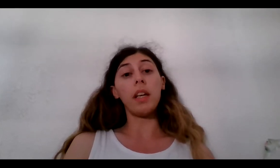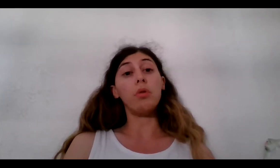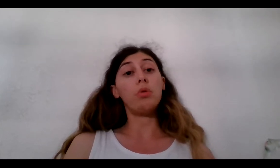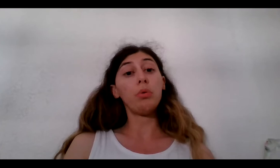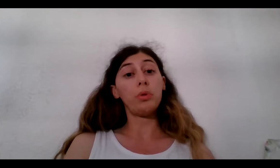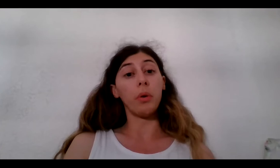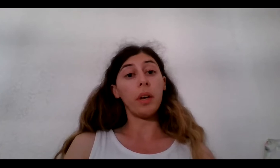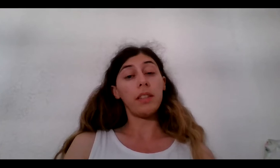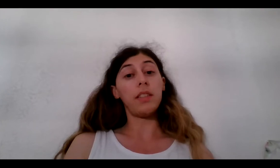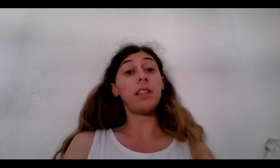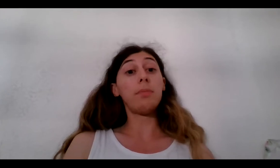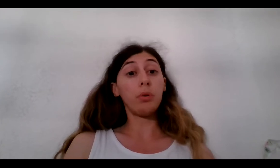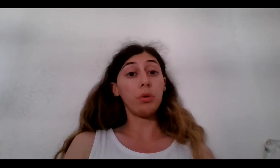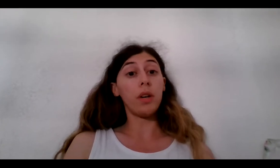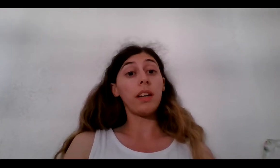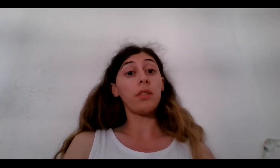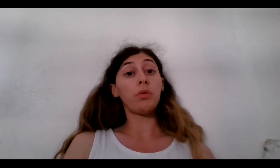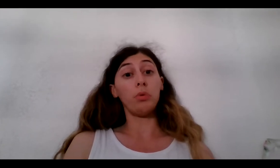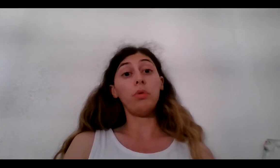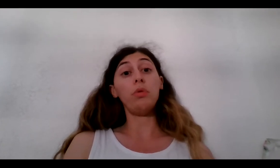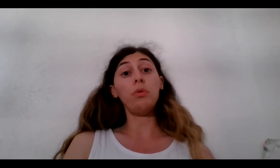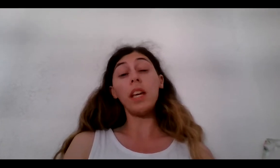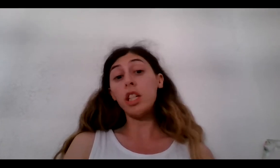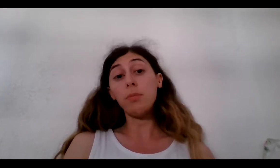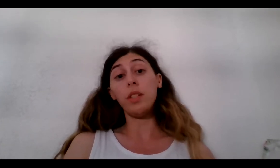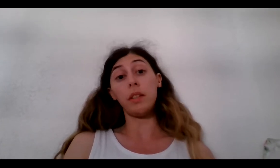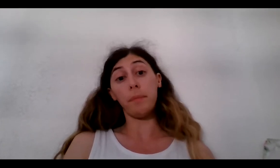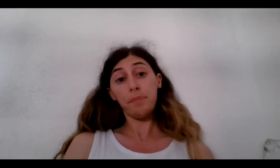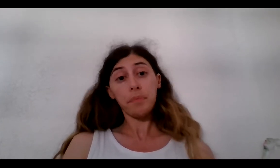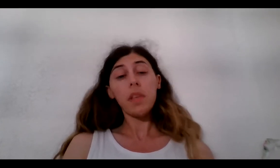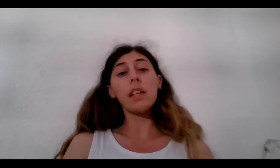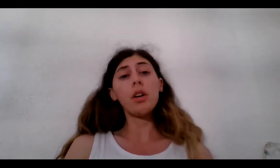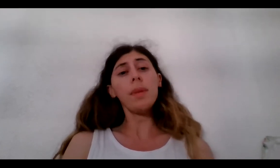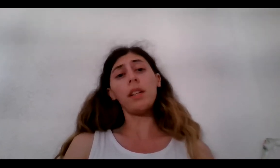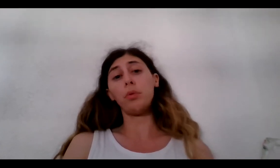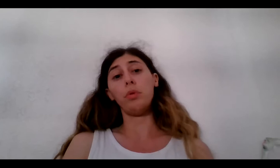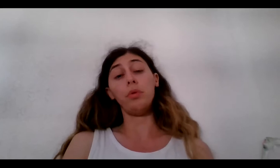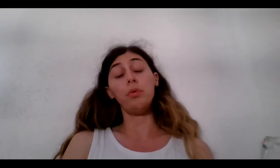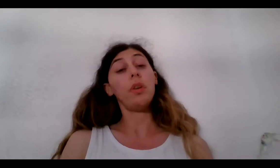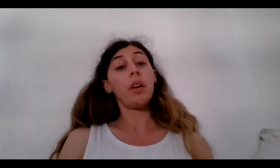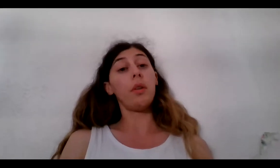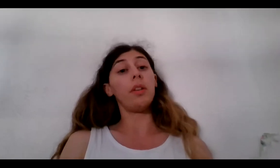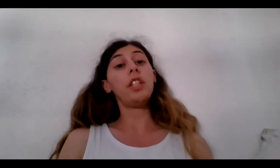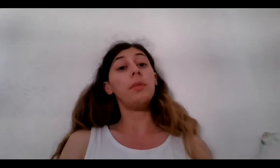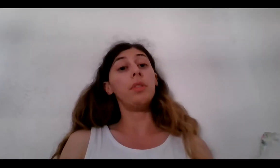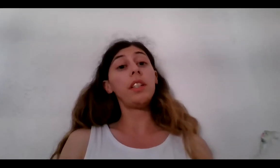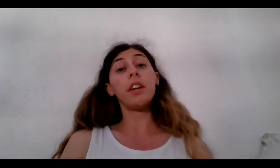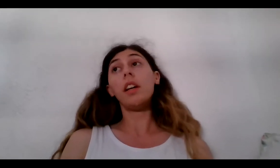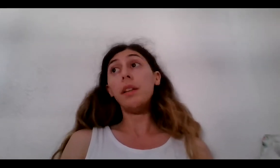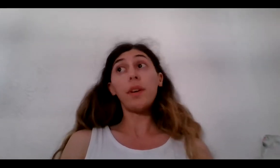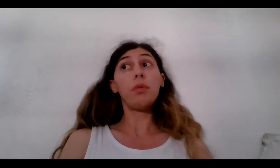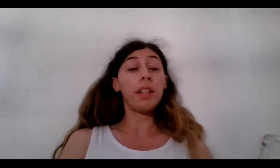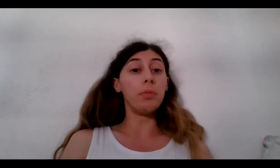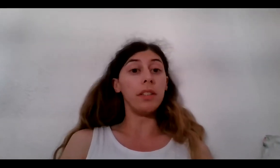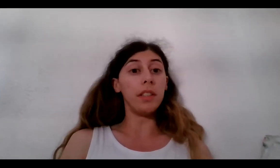problème est qu'au cours du temps, ces équipes protocolaires sont devenues hégémoniques. Et comme elles sont devenues hégémoniques,